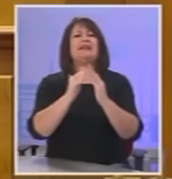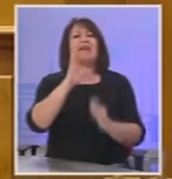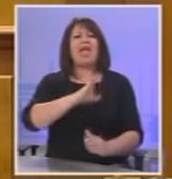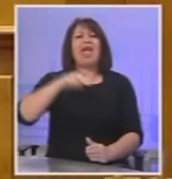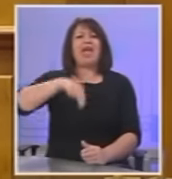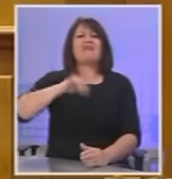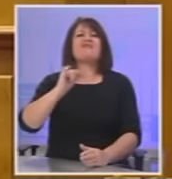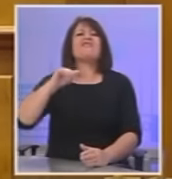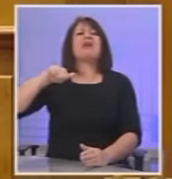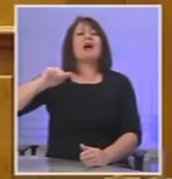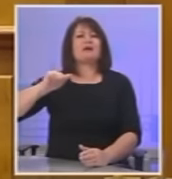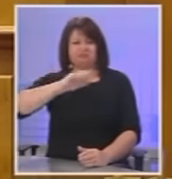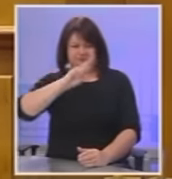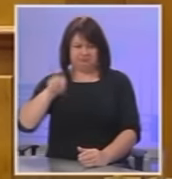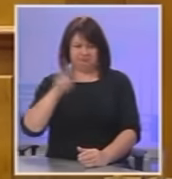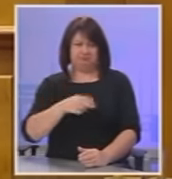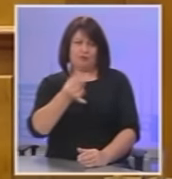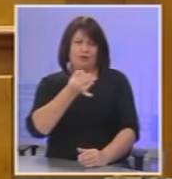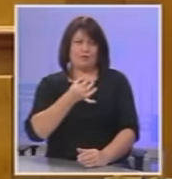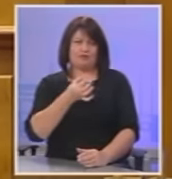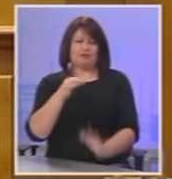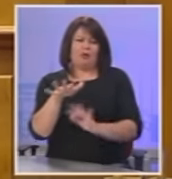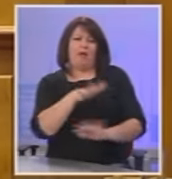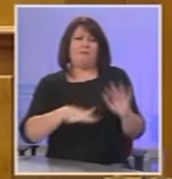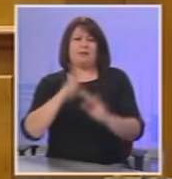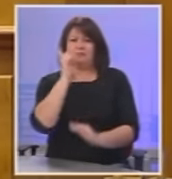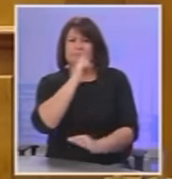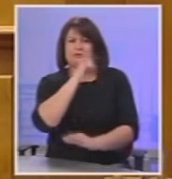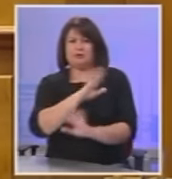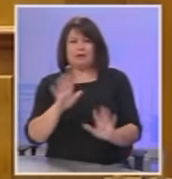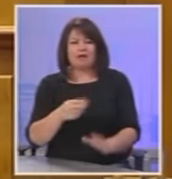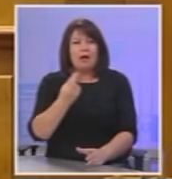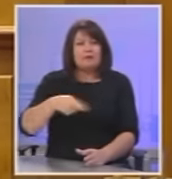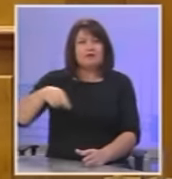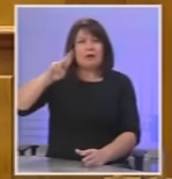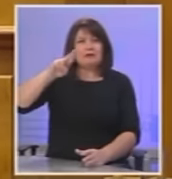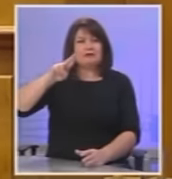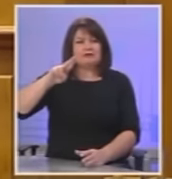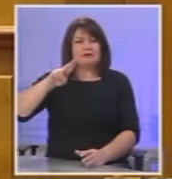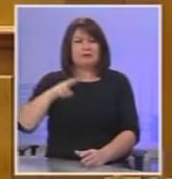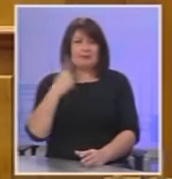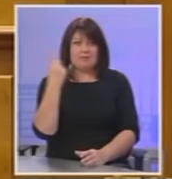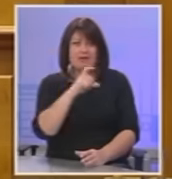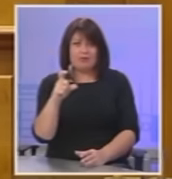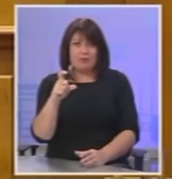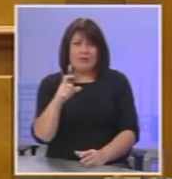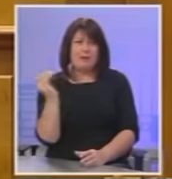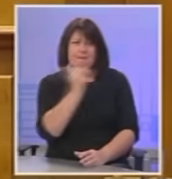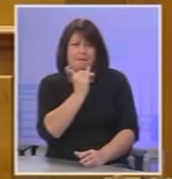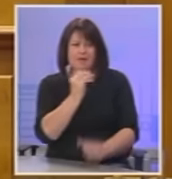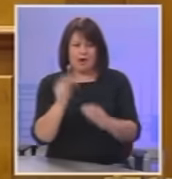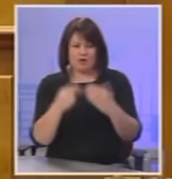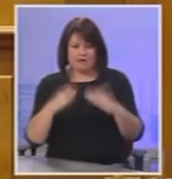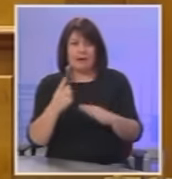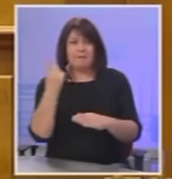καταργείτο. Και αποκαλύπτεται αυτή η πολιτική απάτη μέσα από τις αυξήσεις που άρχισαν μία εβδομάδα αμέσως μετά τις